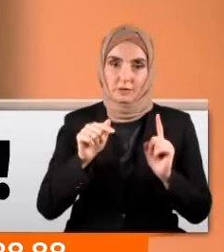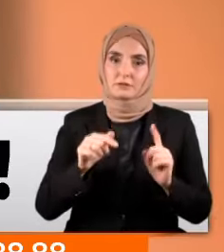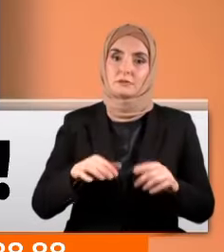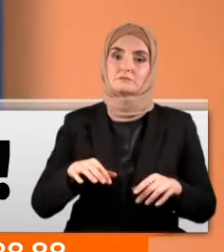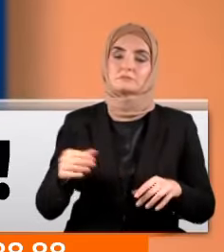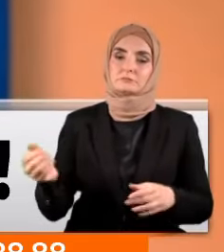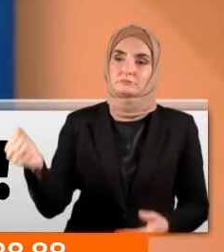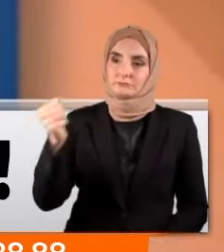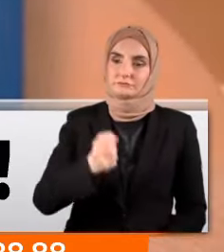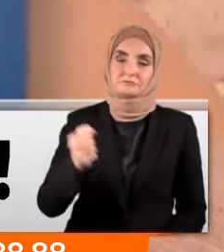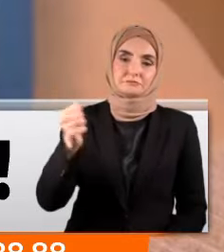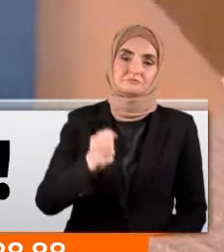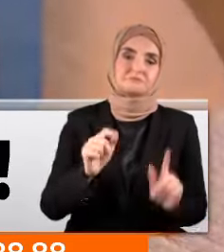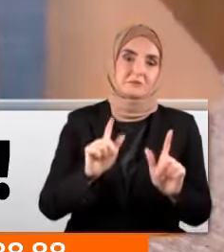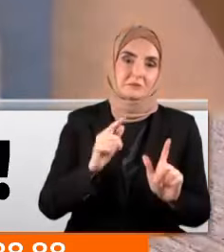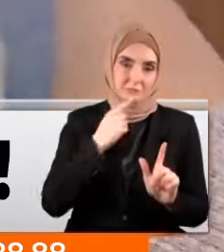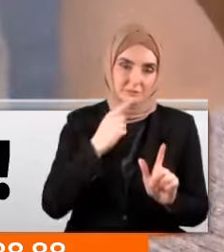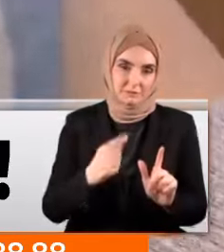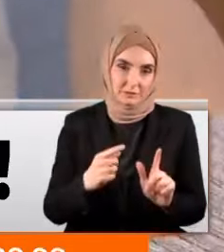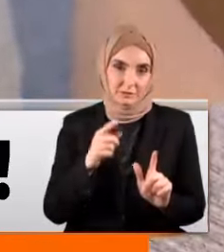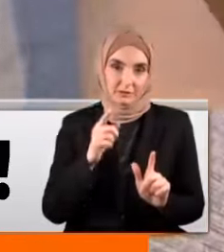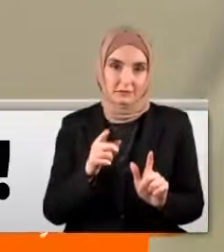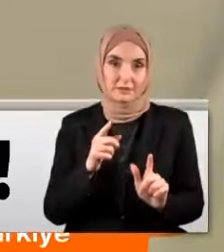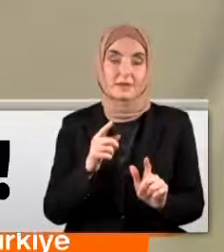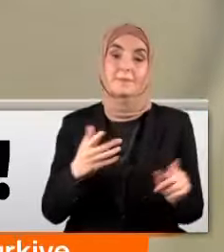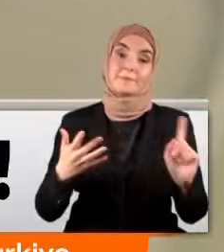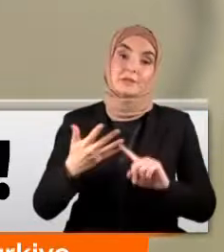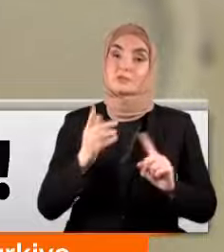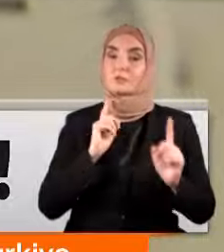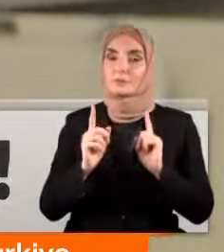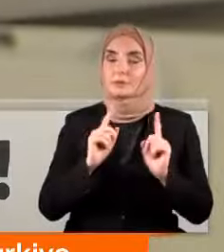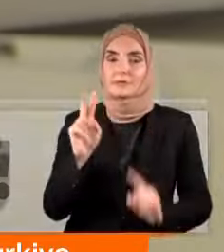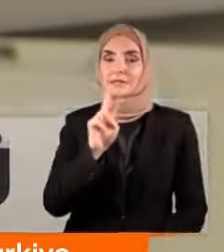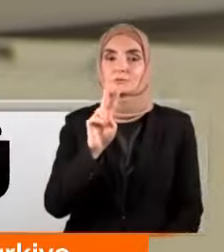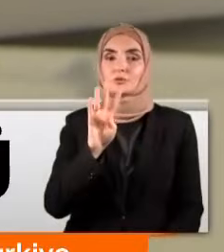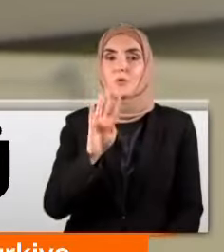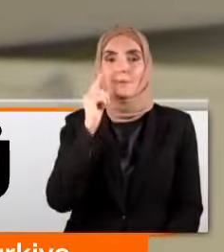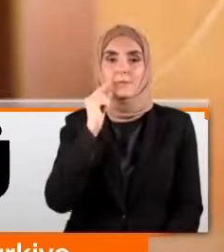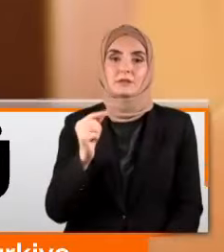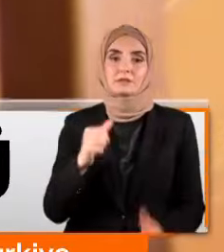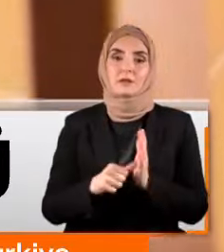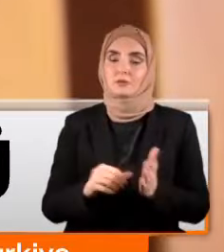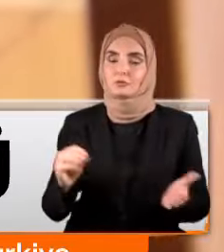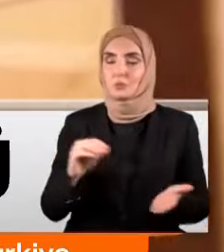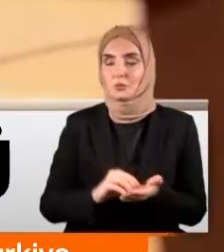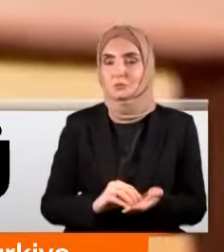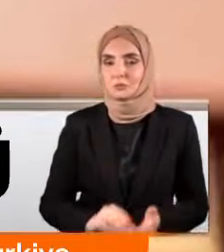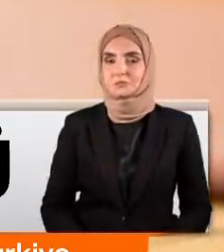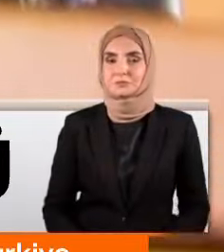verildi. Sahte fon vurgununun 5. duruşması ise 24 Mayıs tarihinde yapılacak.